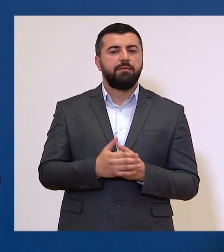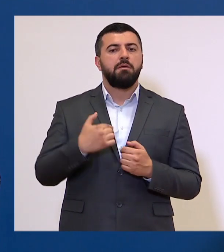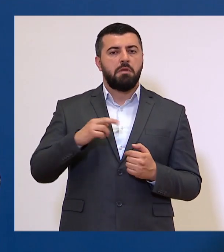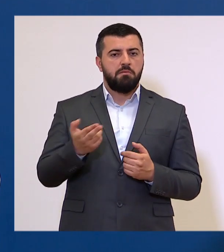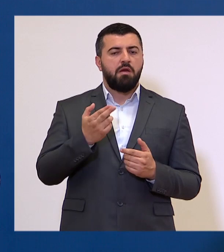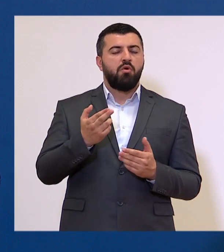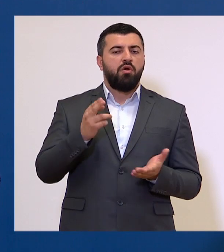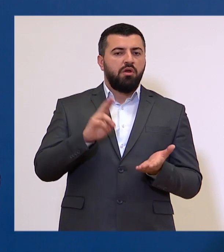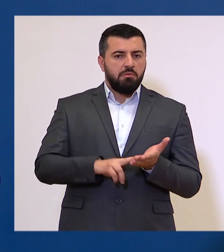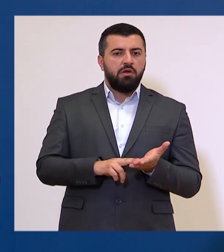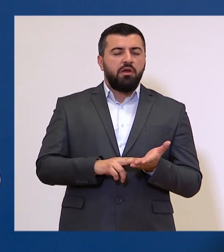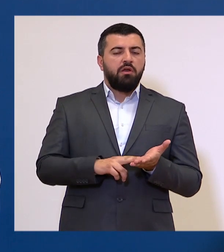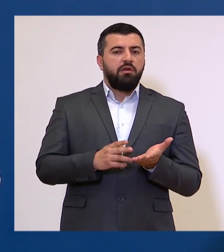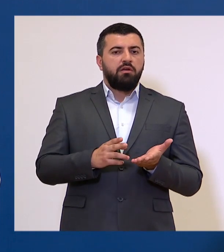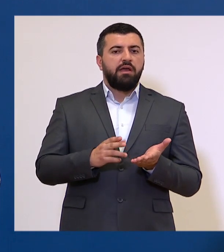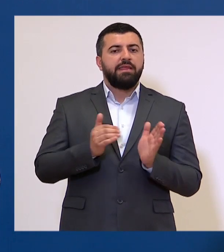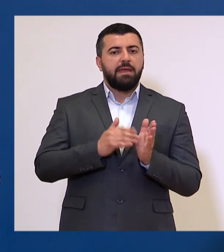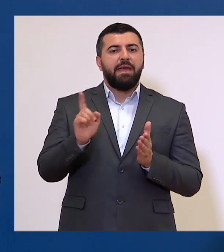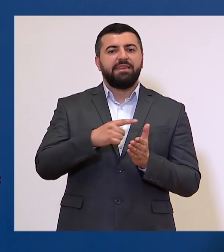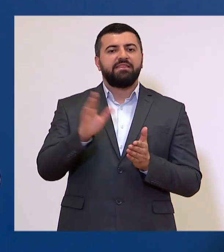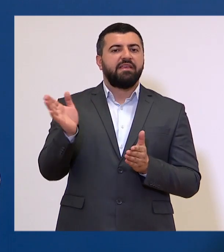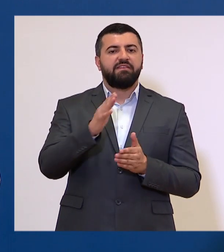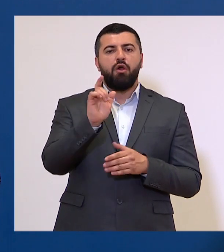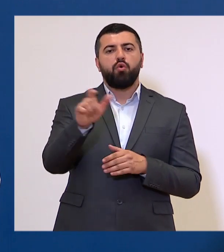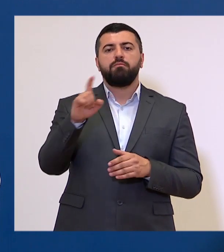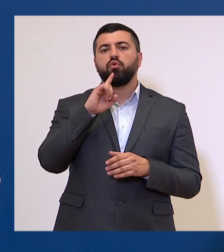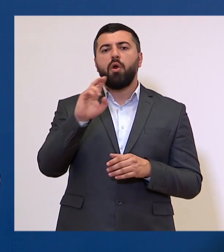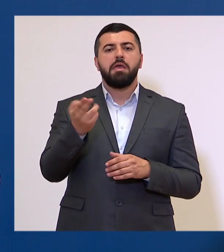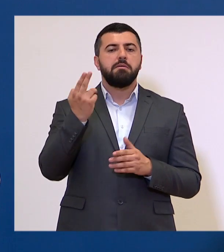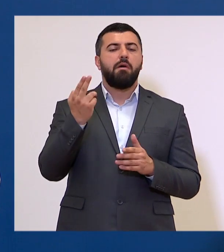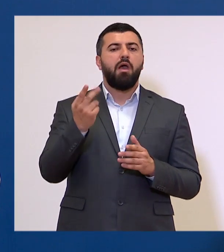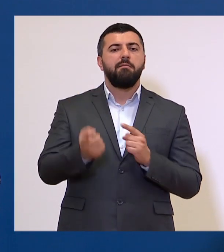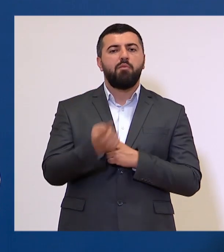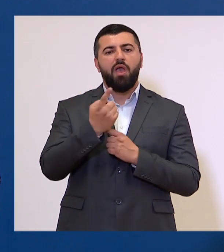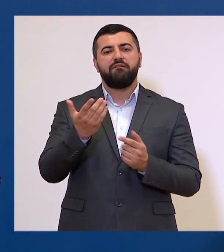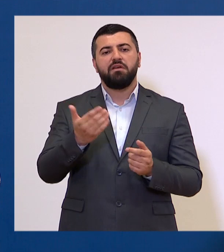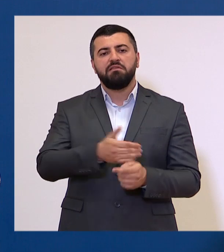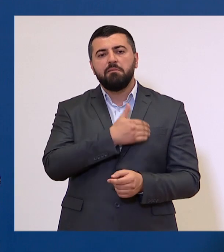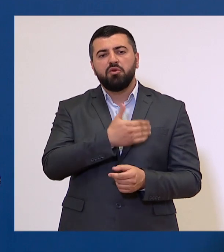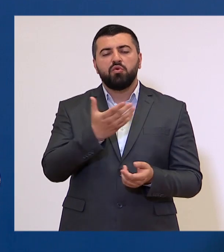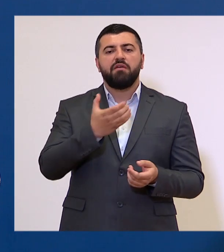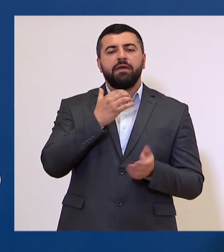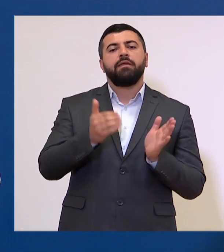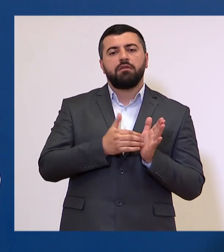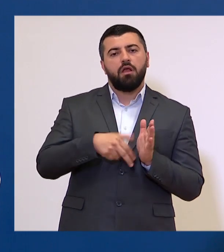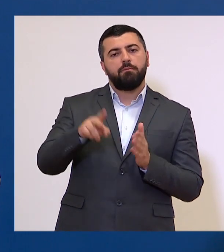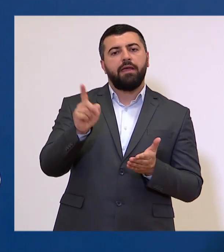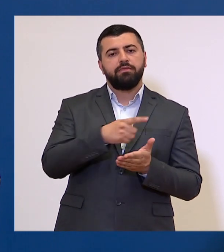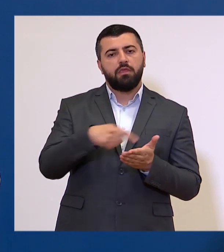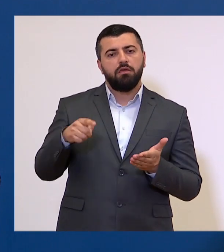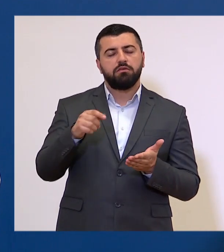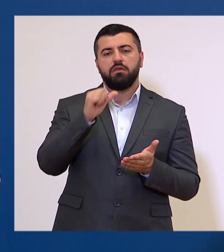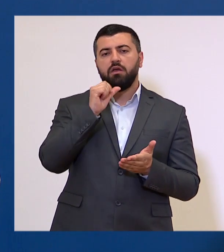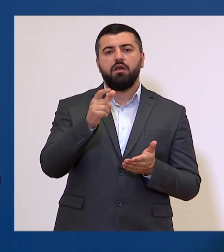mi imamo stav da treba testirati svaku osobu koja ima ikakav znak respiratorne infekcije i tako